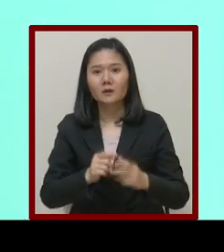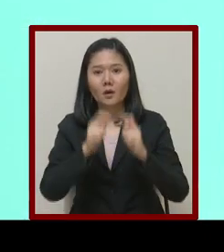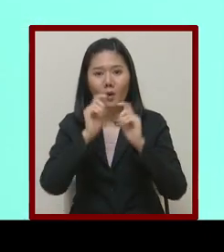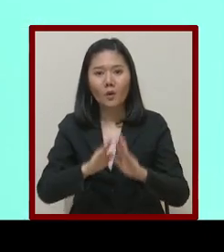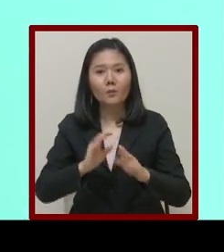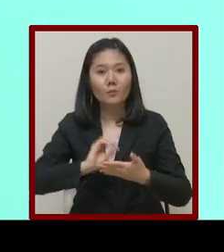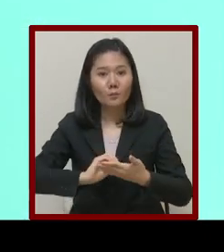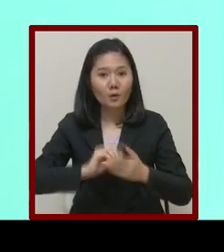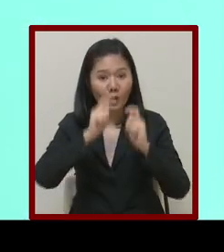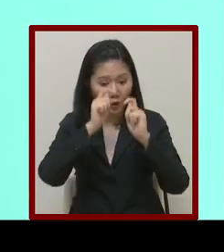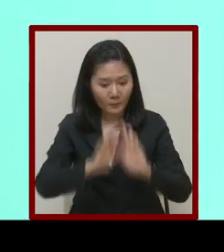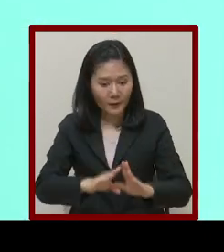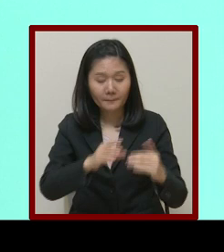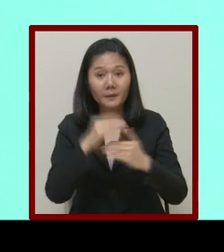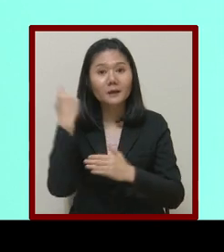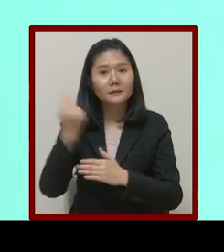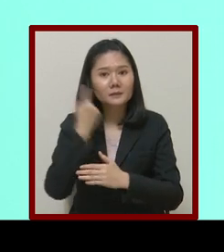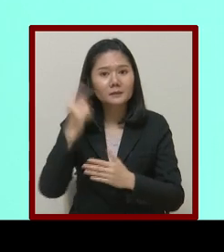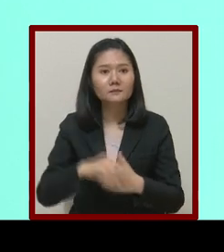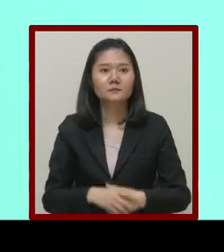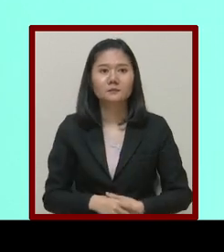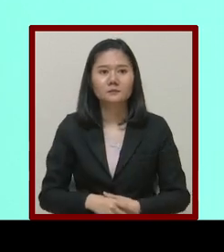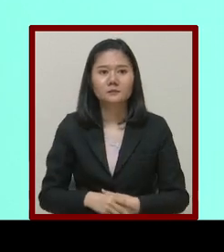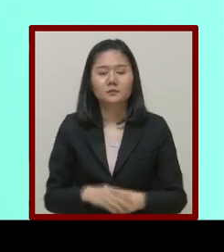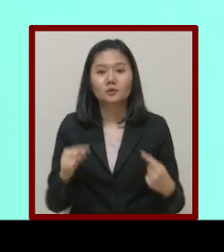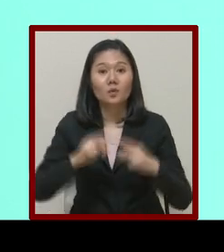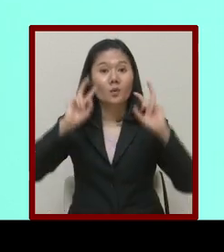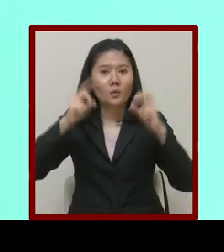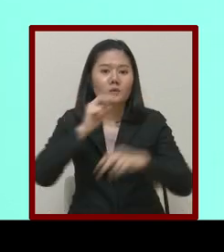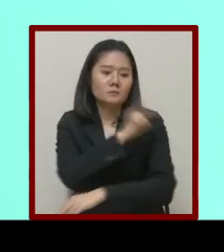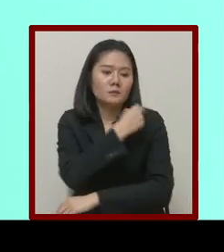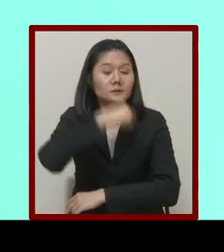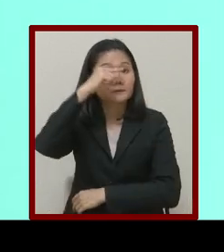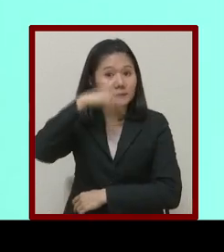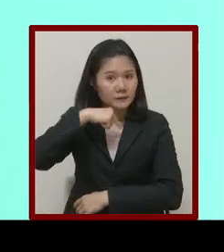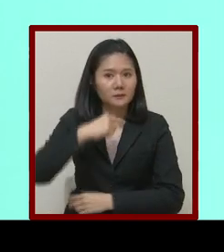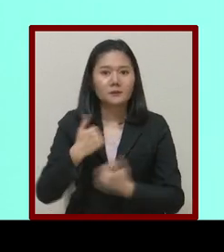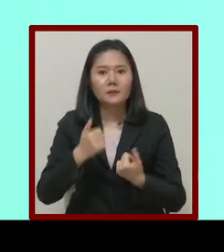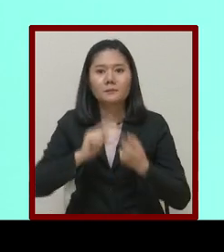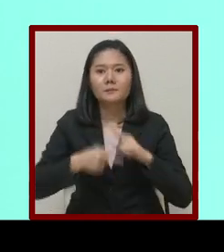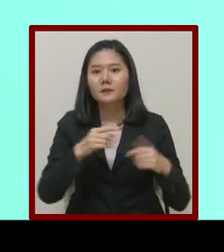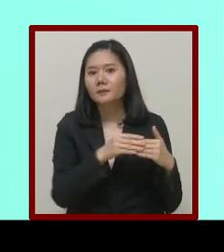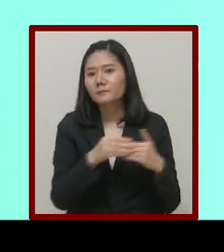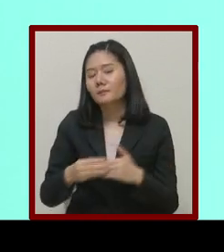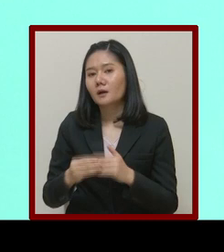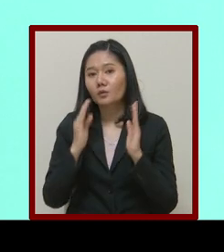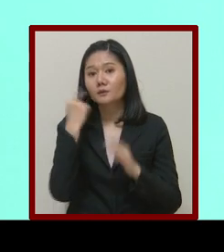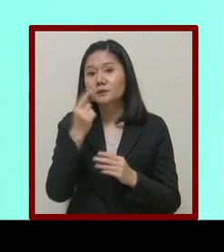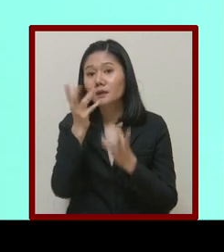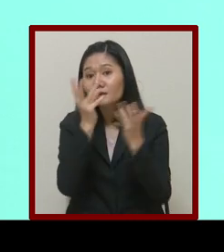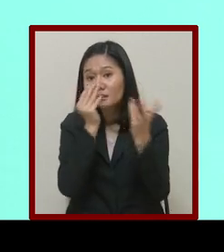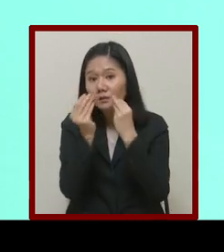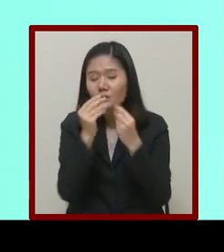ออกโปรแกรมออกแบบโปรแกรมนำเที่ยวนะคะในหัวข้อแพทย์แผนไทยเนี่ยเพื่อนจะพานักท่องเที่ยวไปเรีย